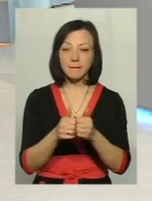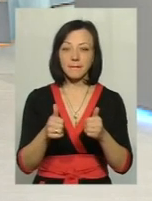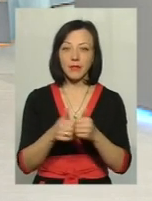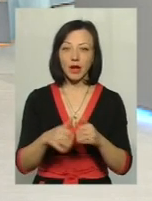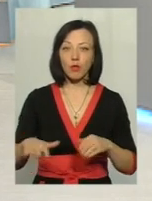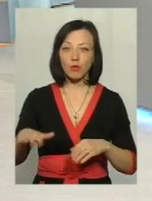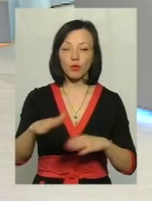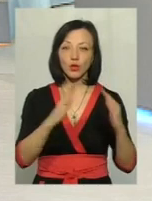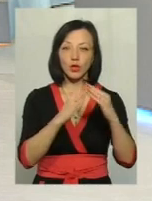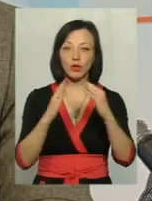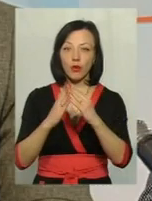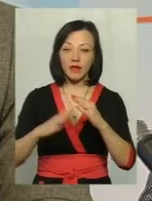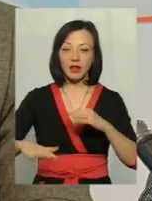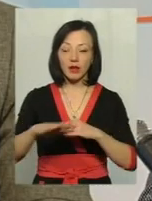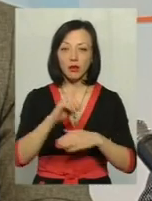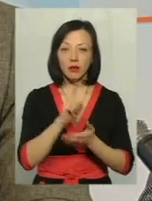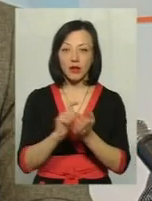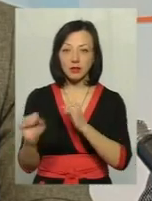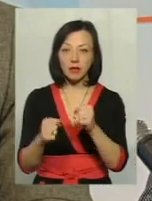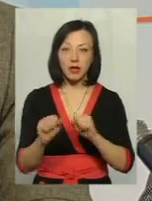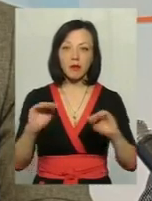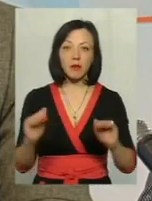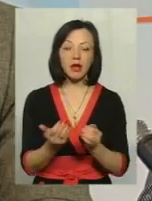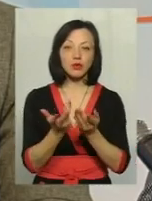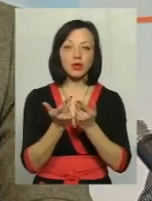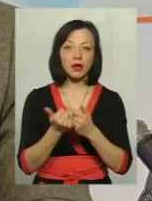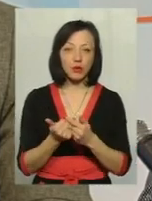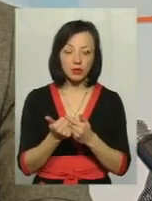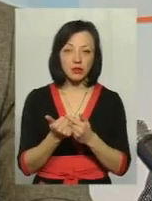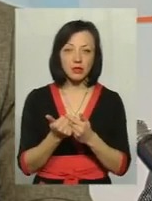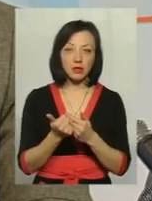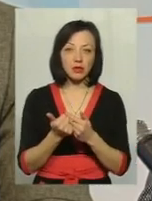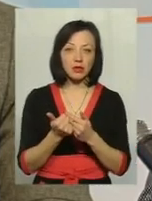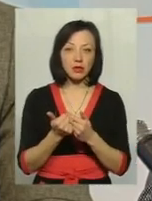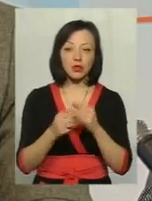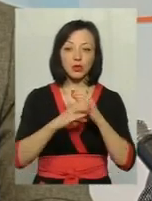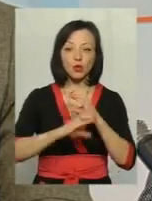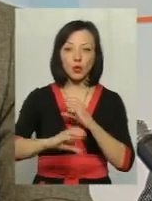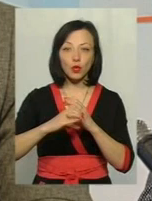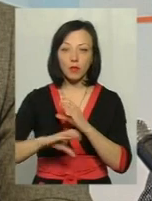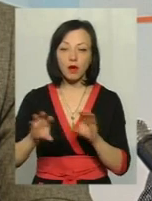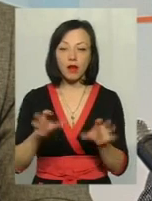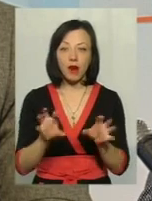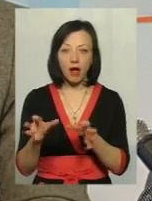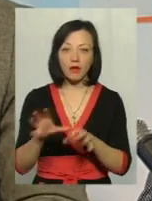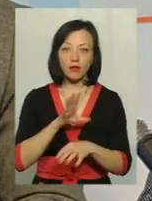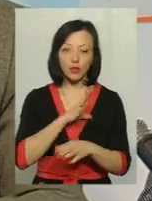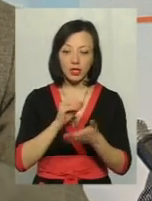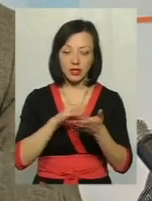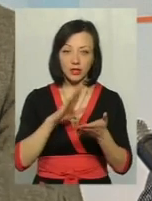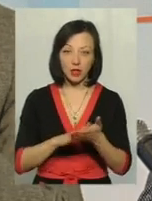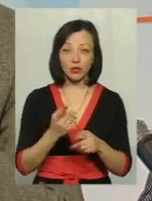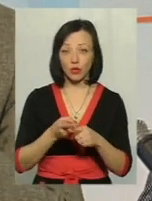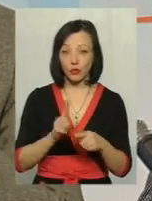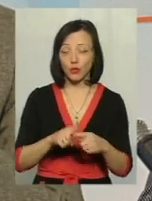повинні замітатися, за рахунок меншої кількості труб, кранів, які були зазначені. Тому